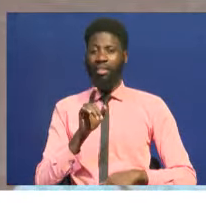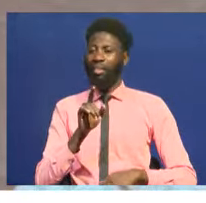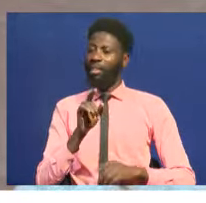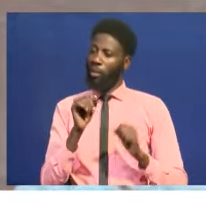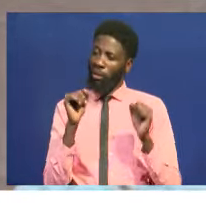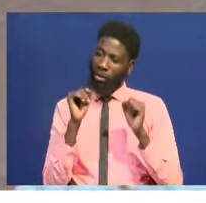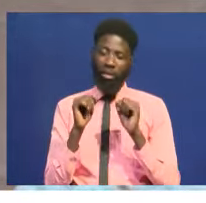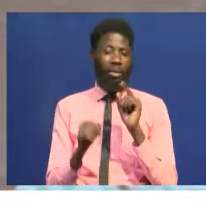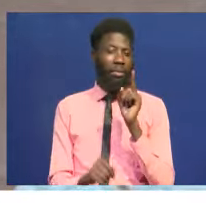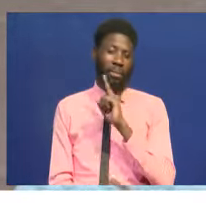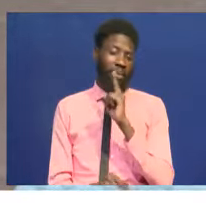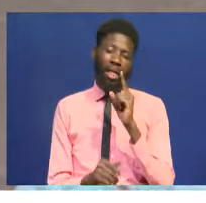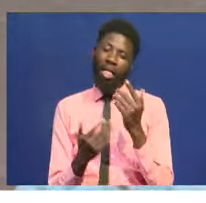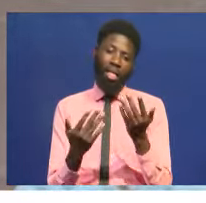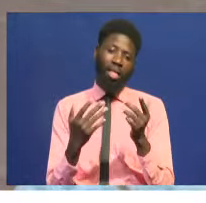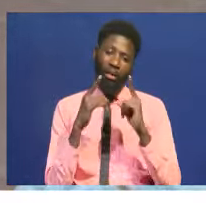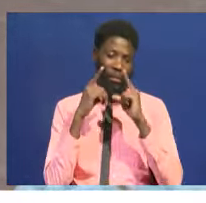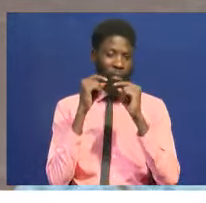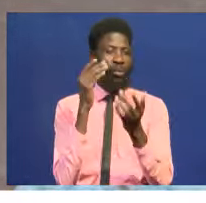Tuseme ukweli.